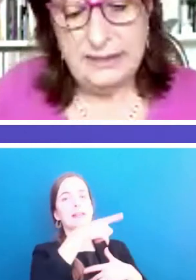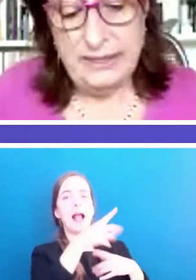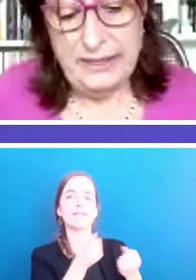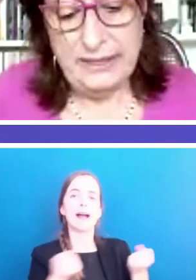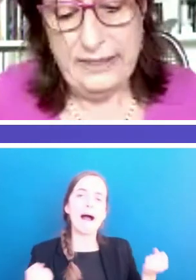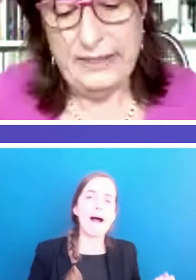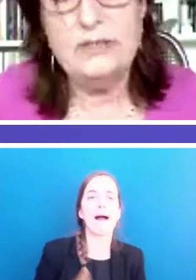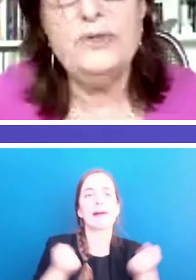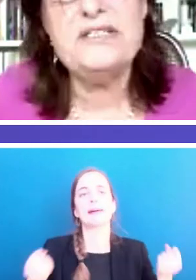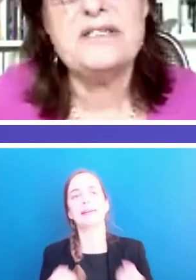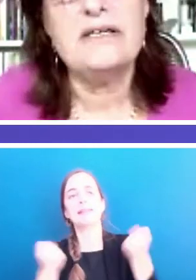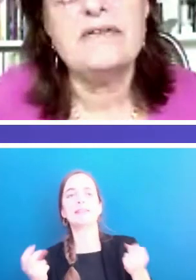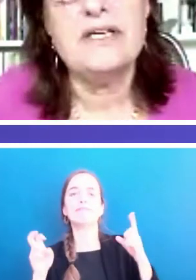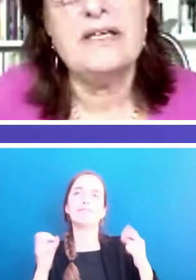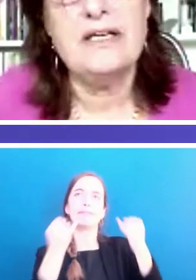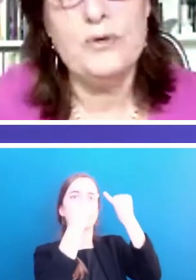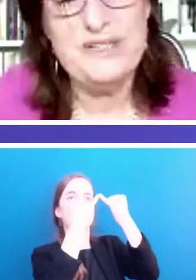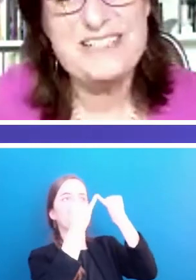سأبدأ مع نوريا.